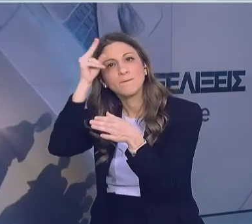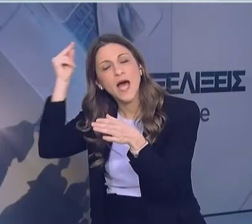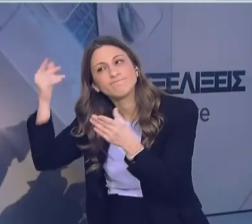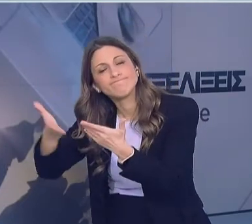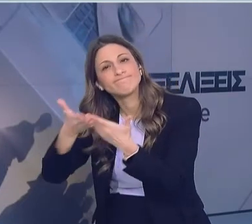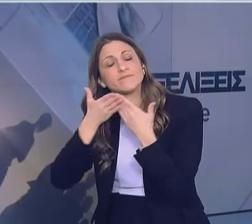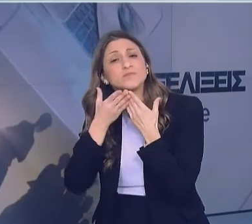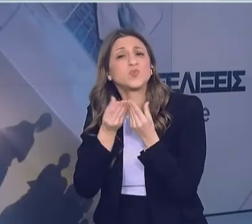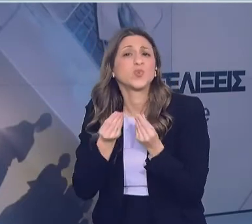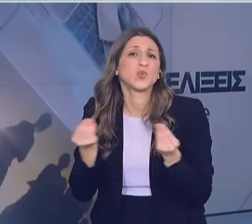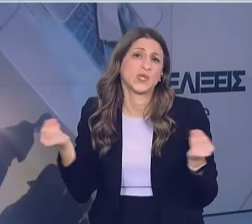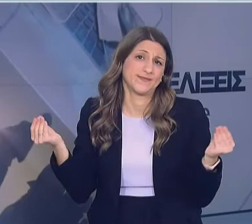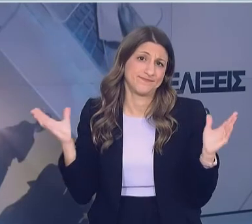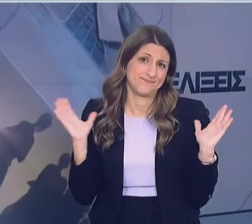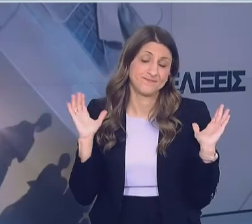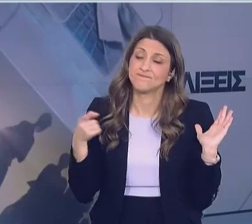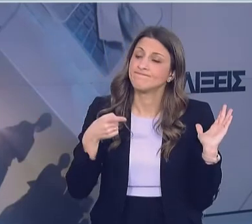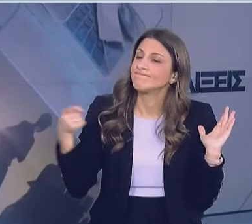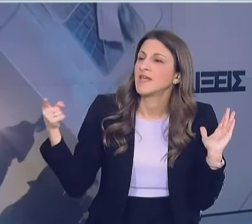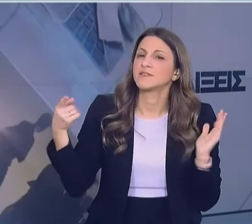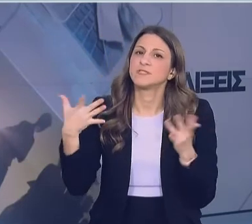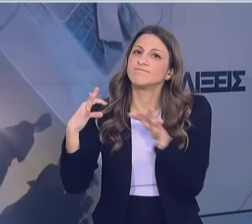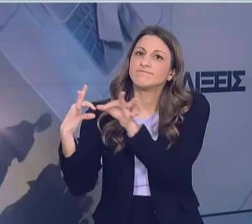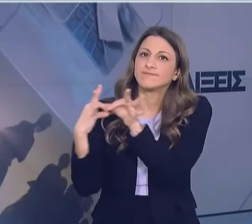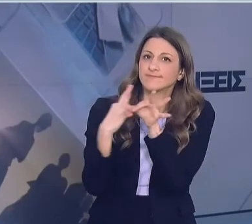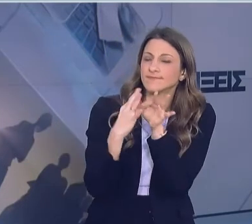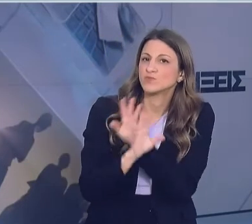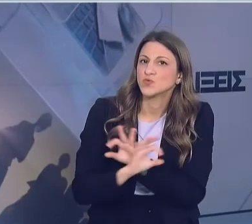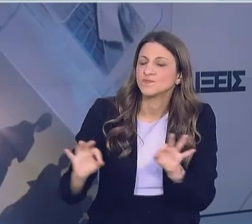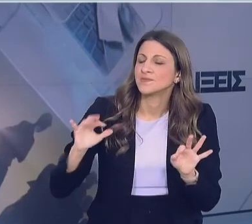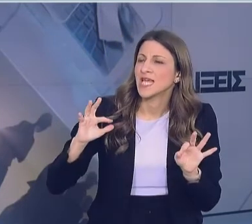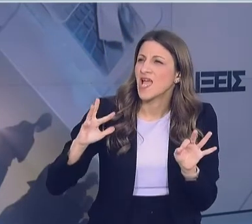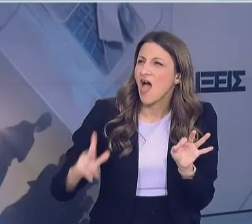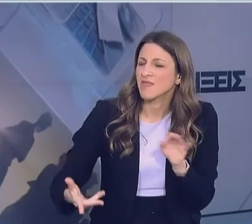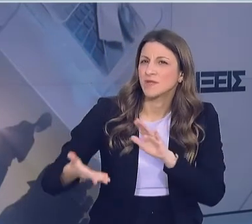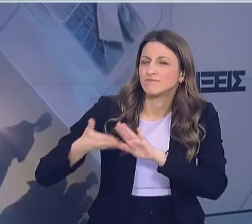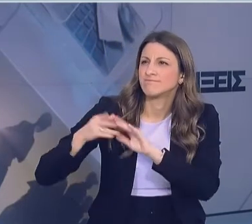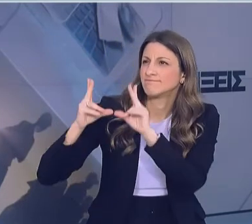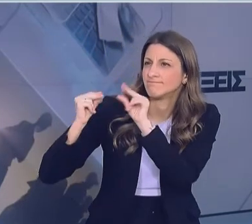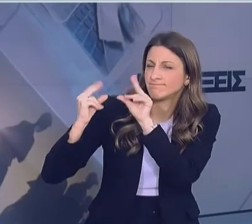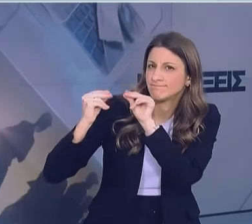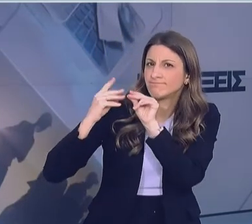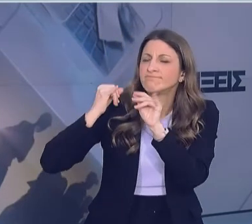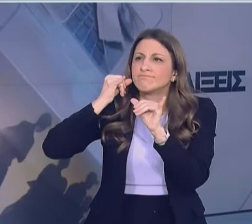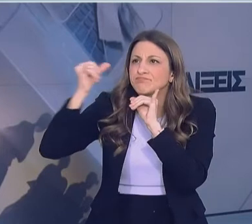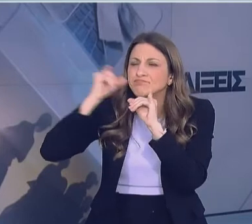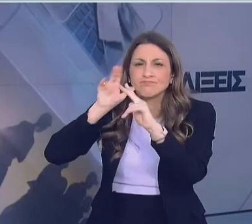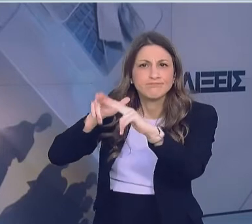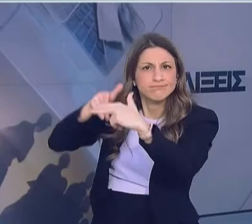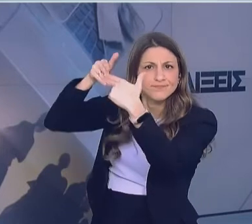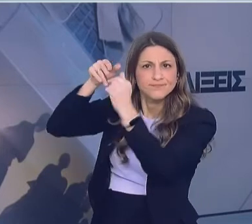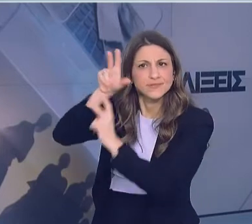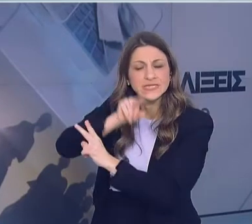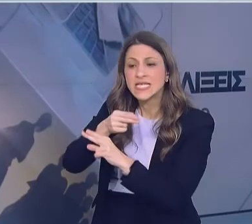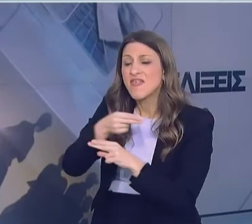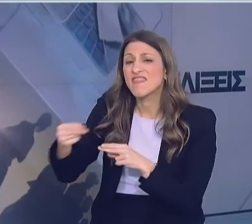οποία φυσικά και έχει δημιουργήσει τις προϋποθέσεις και μιλούμε σχεδόν καθημερινά μαζί τους για να υπάρχει αυτή η δυνατότητα και του